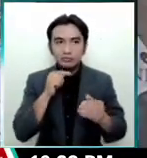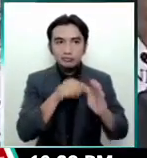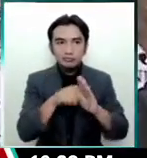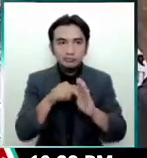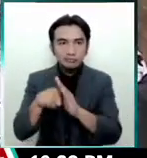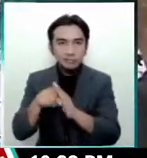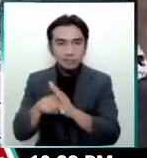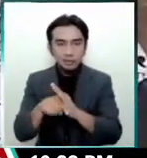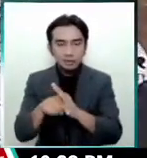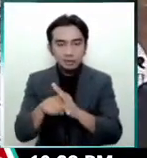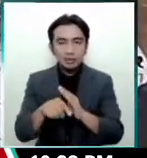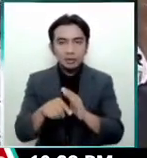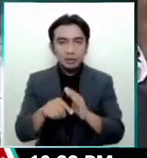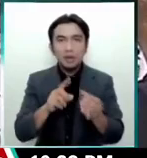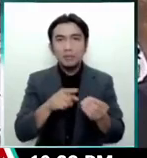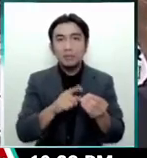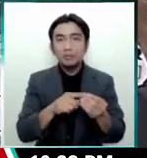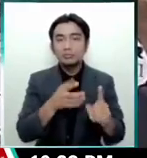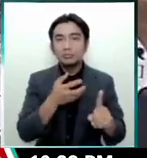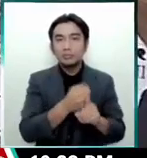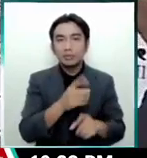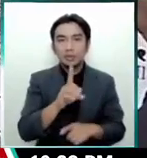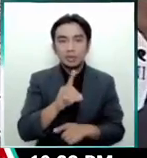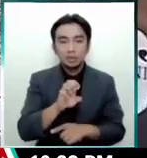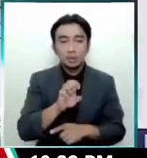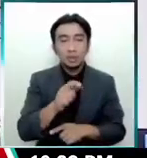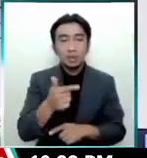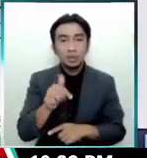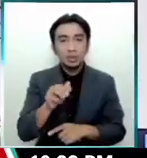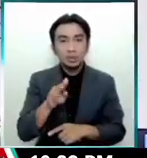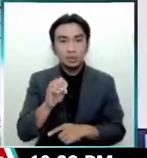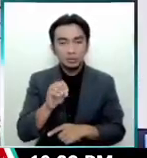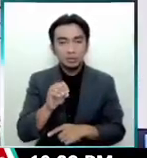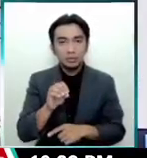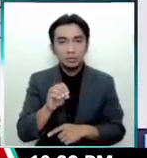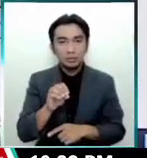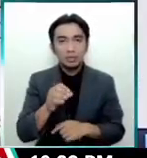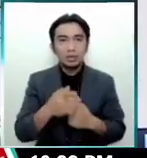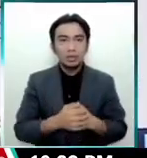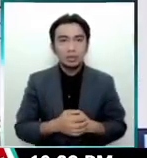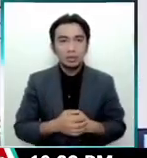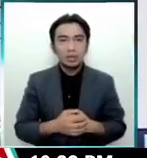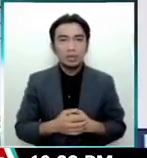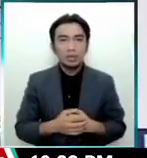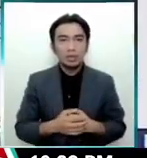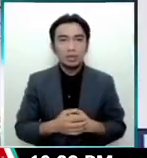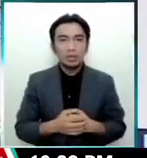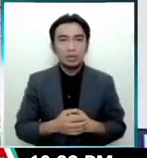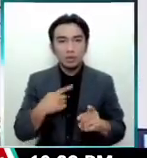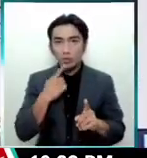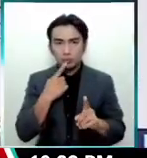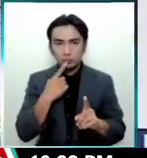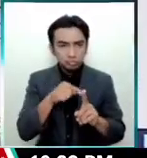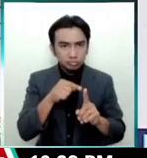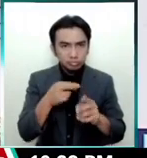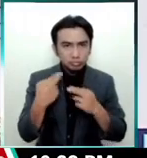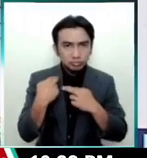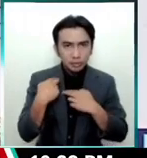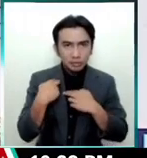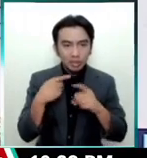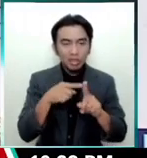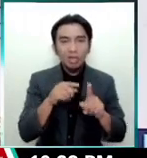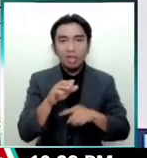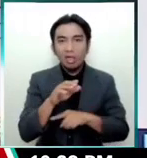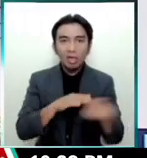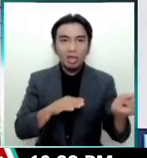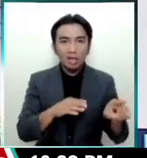Ayon kay Justice Secretary Jesus Crispin Remulla, tumakas ng Negros Oriental ang nasabing mastermind at nahuli ng NBI sa ibang bahagi